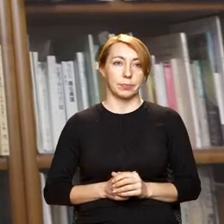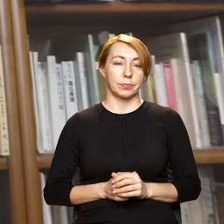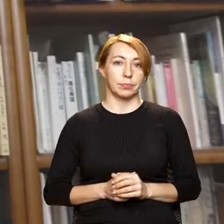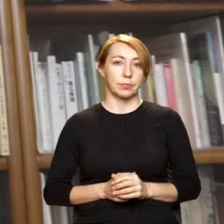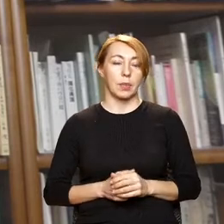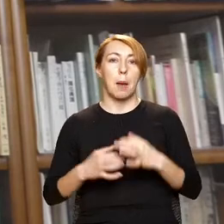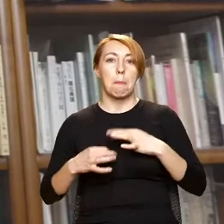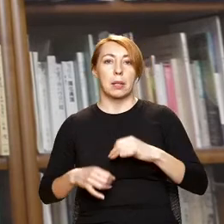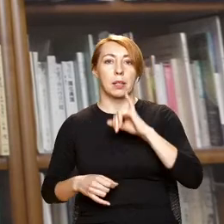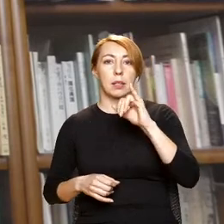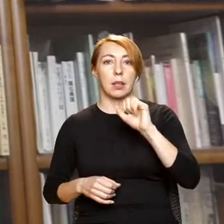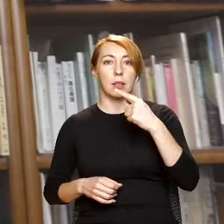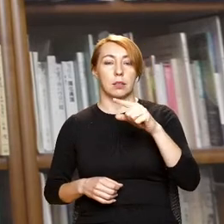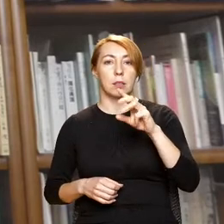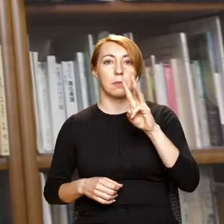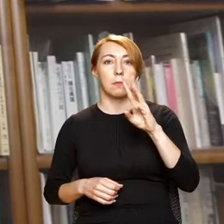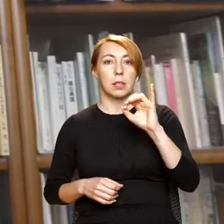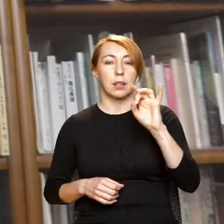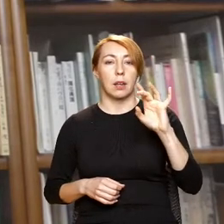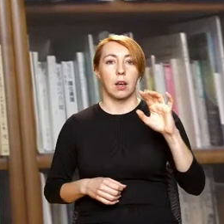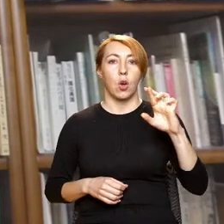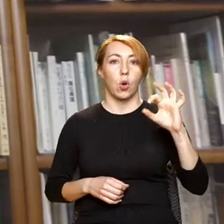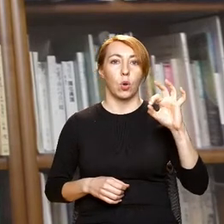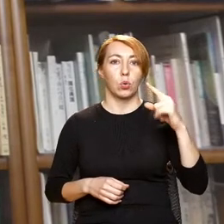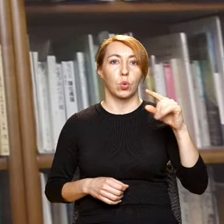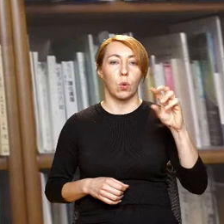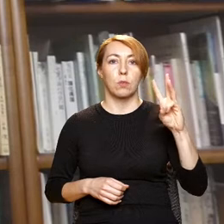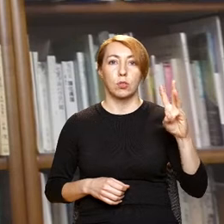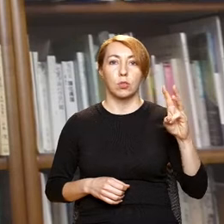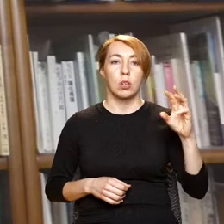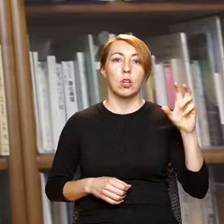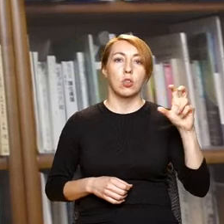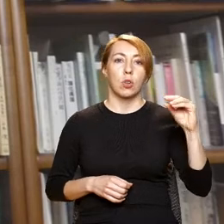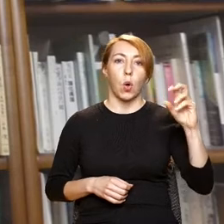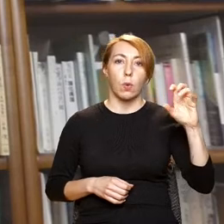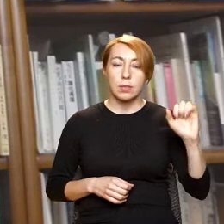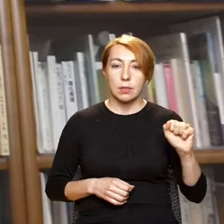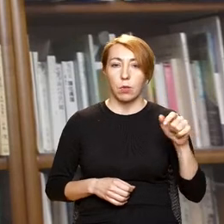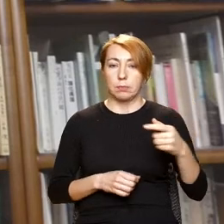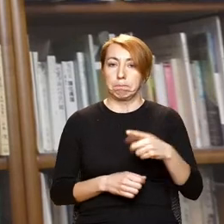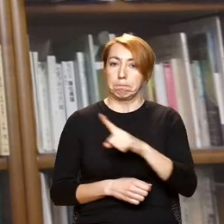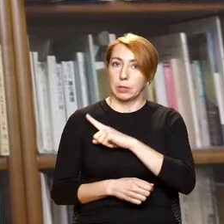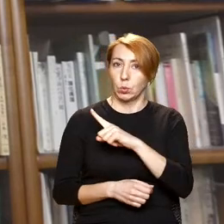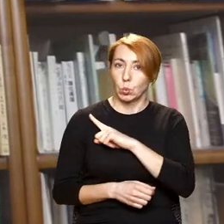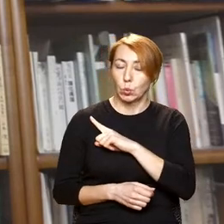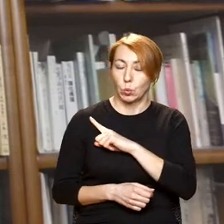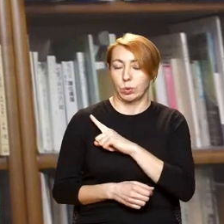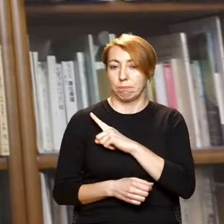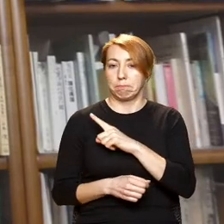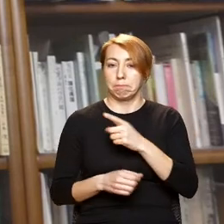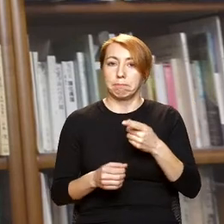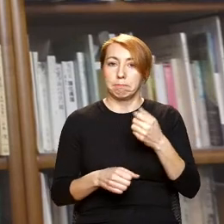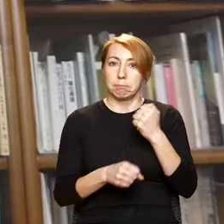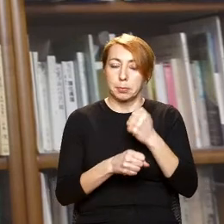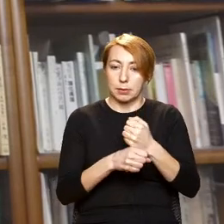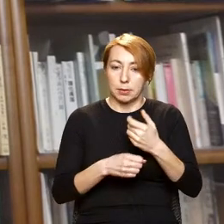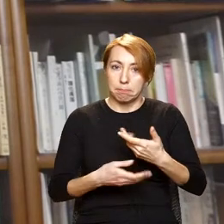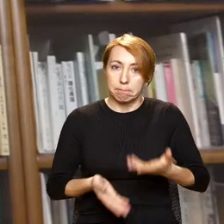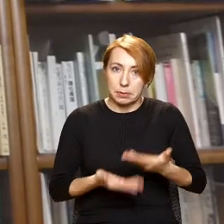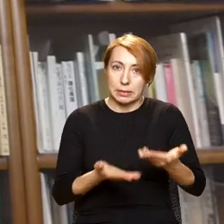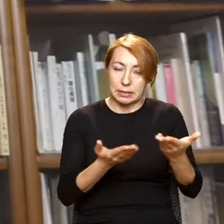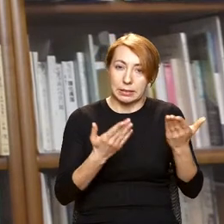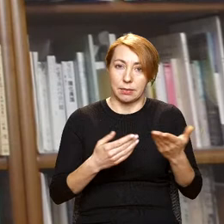Pani Jadwiga Rodowicz-Czechowska dbała o postęp prac i pozostawała ze mną nieustannie w